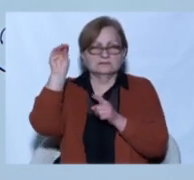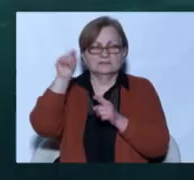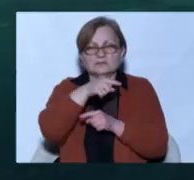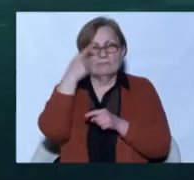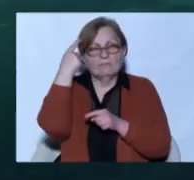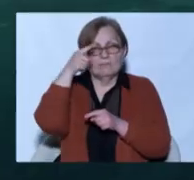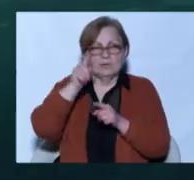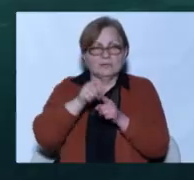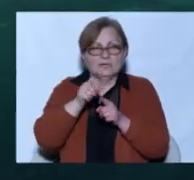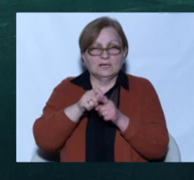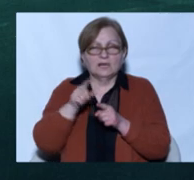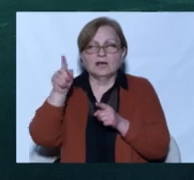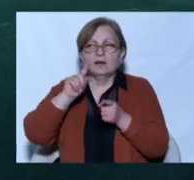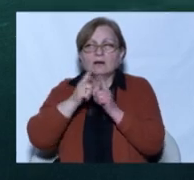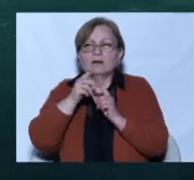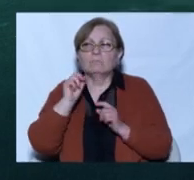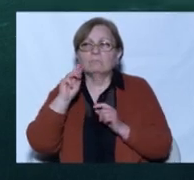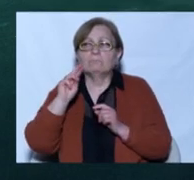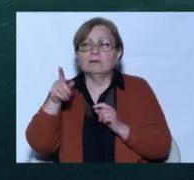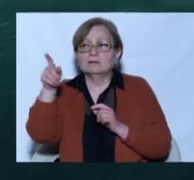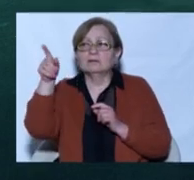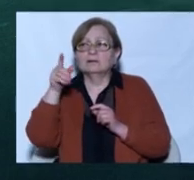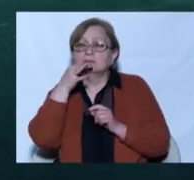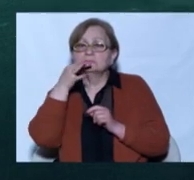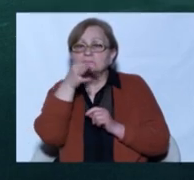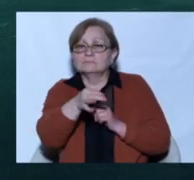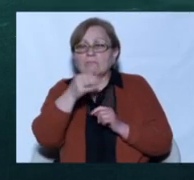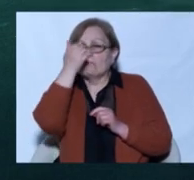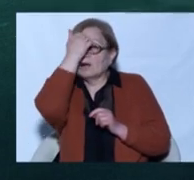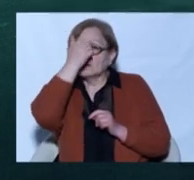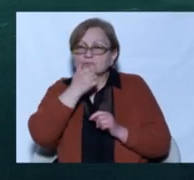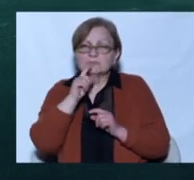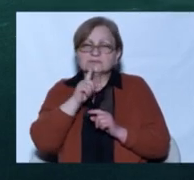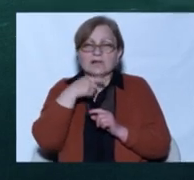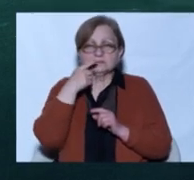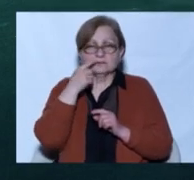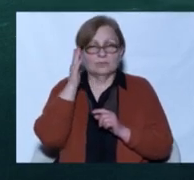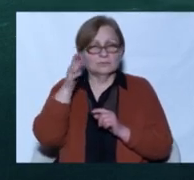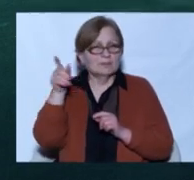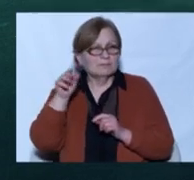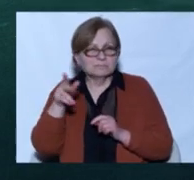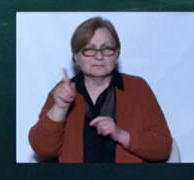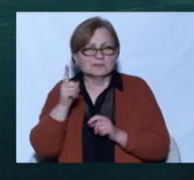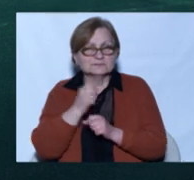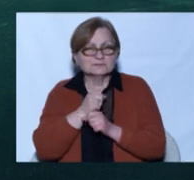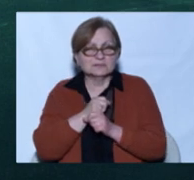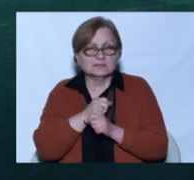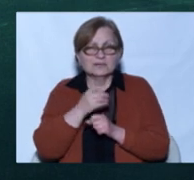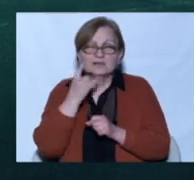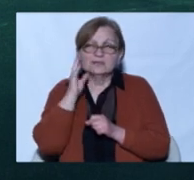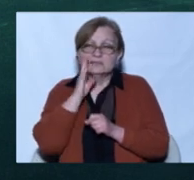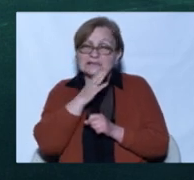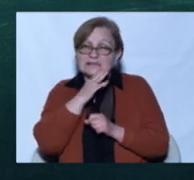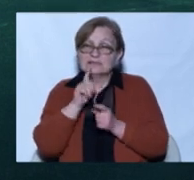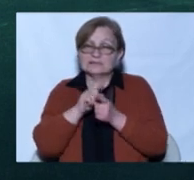სიტყვები, რომლებსაც დედა ჩიტი მადლიერების გამოსახატავად გამოიყენებდა. დედა ჩიტი